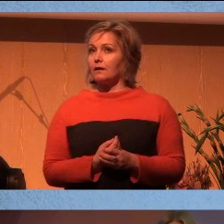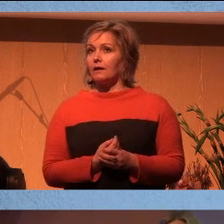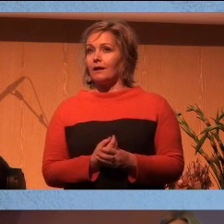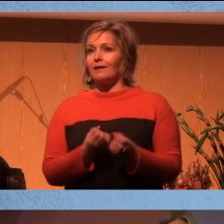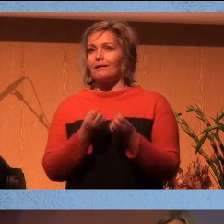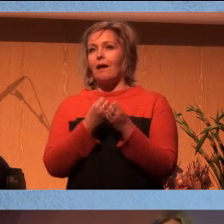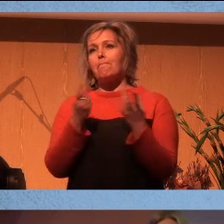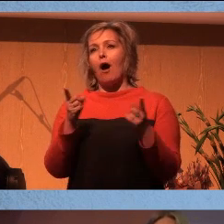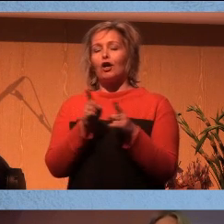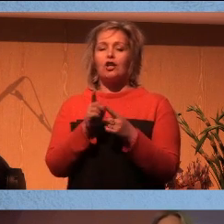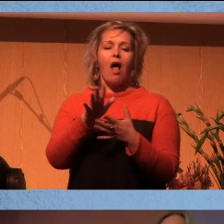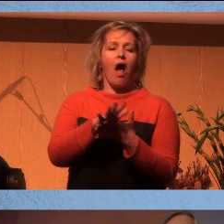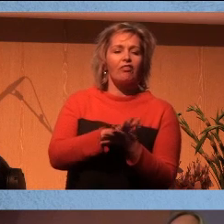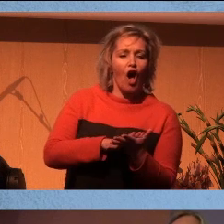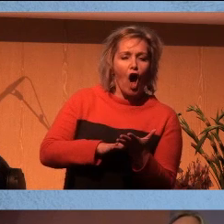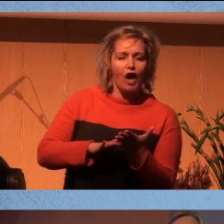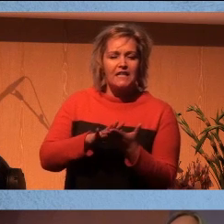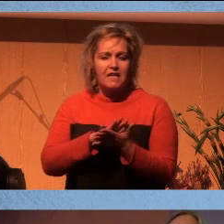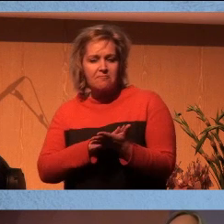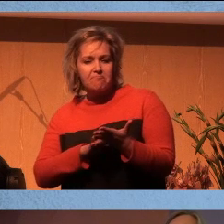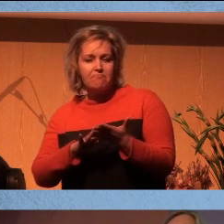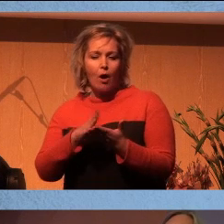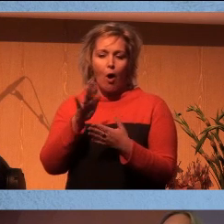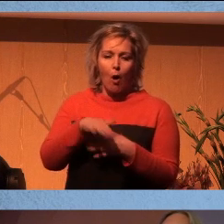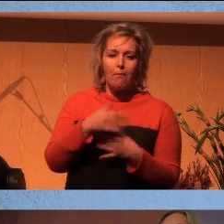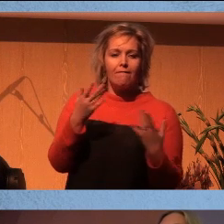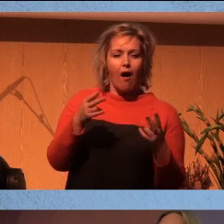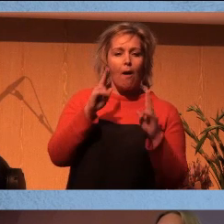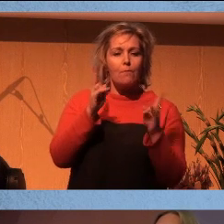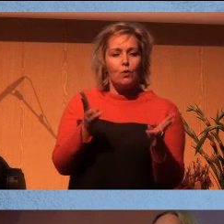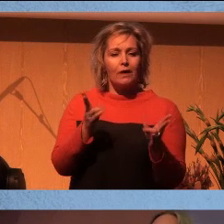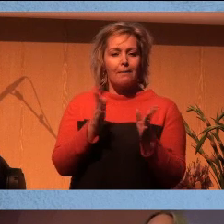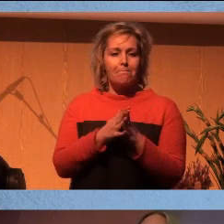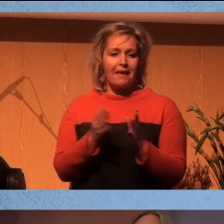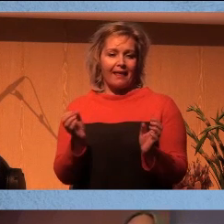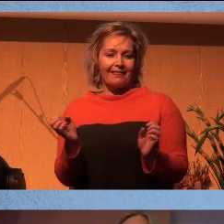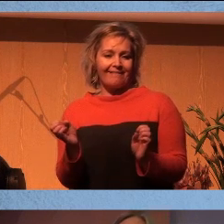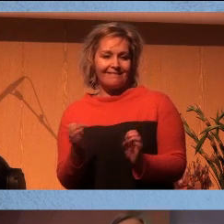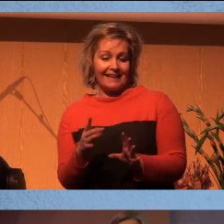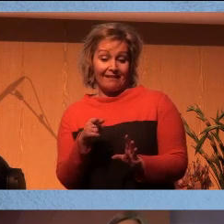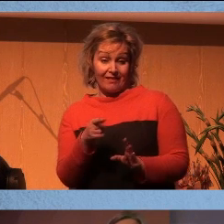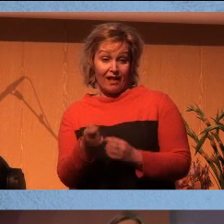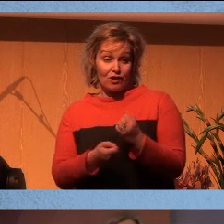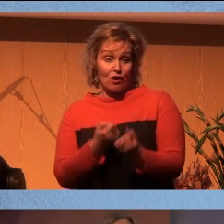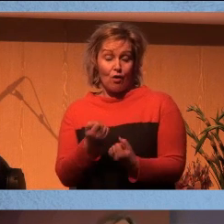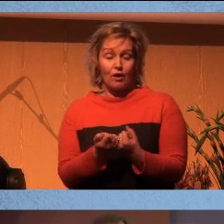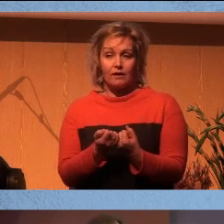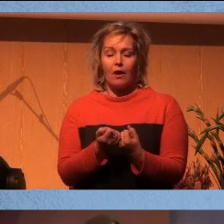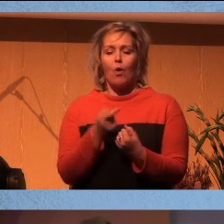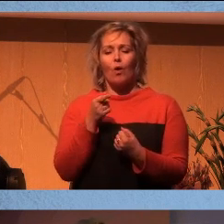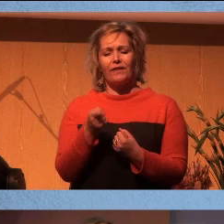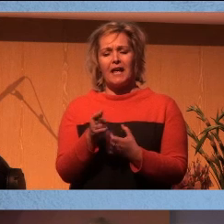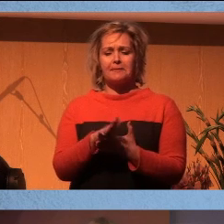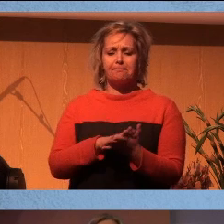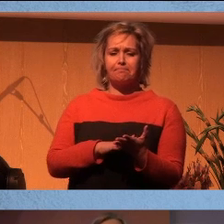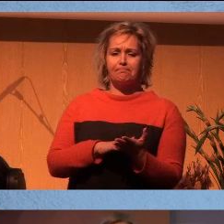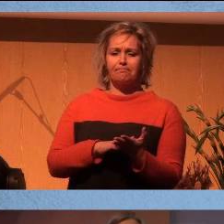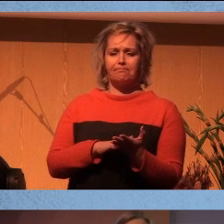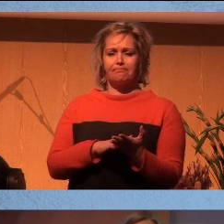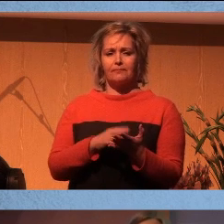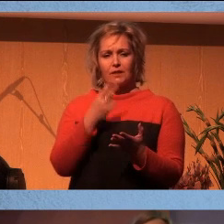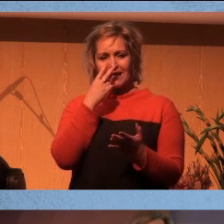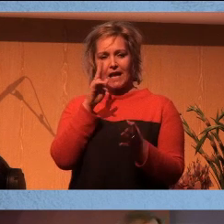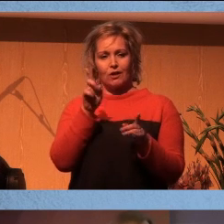Det er mange antagelser om hva brukermedvirkning gjør. Og det omtrent ser litt sånn